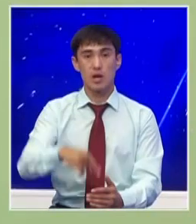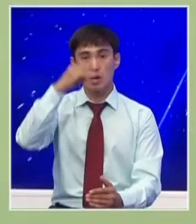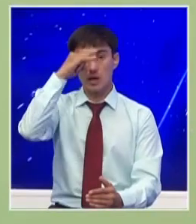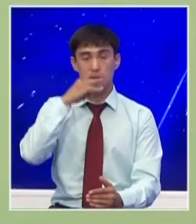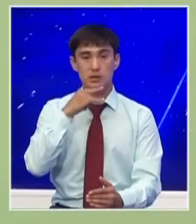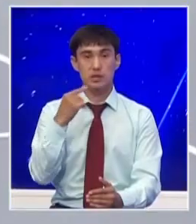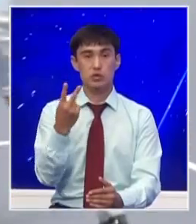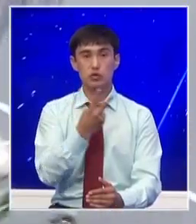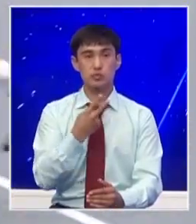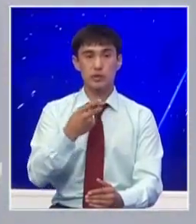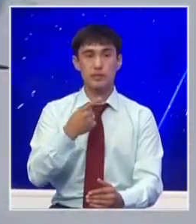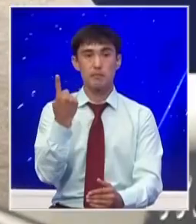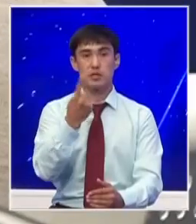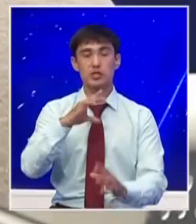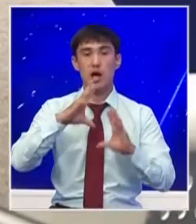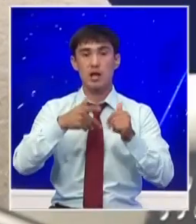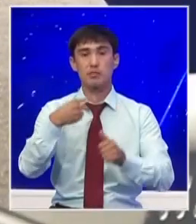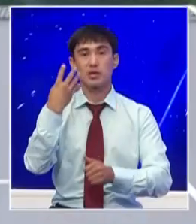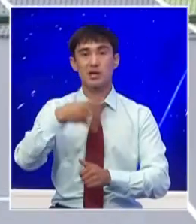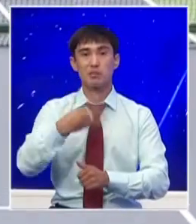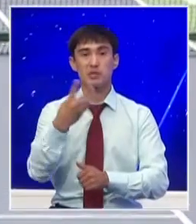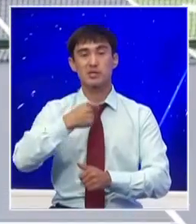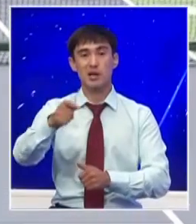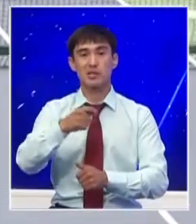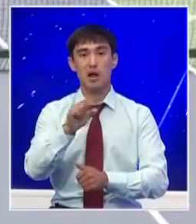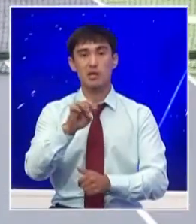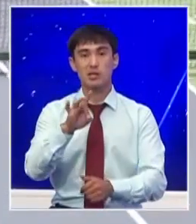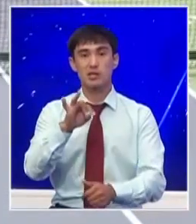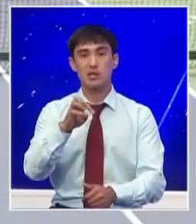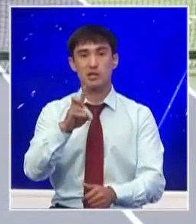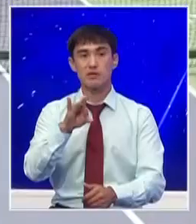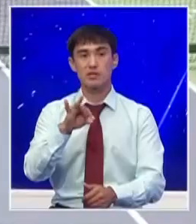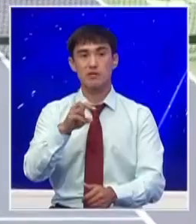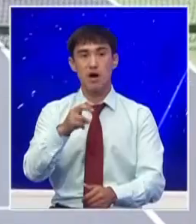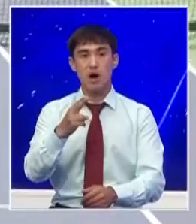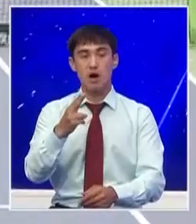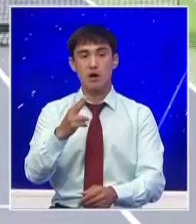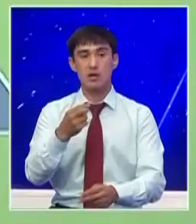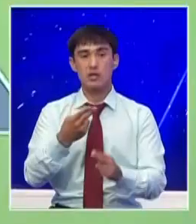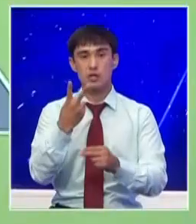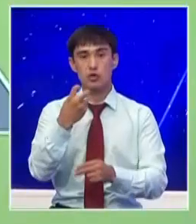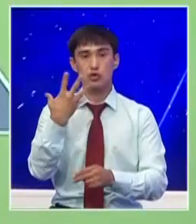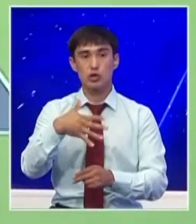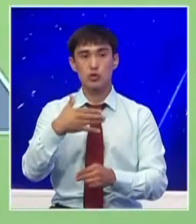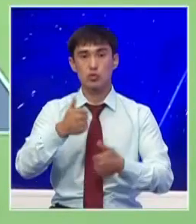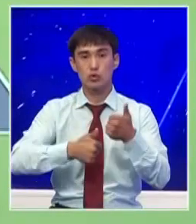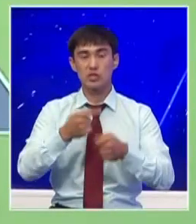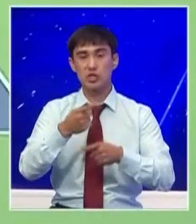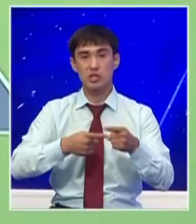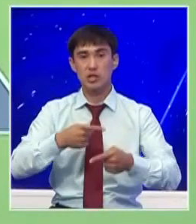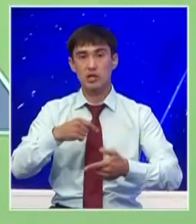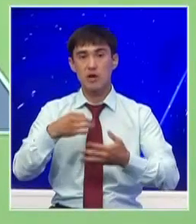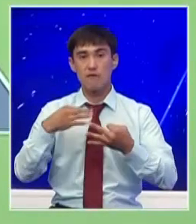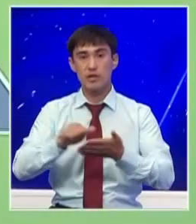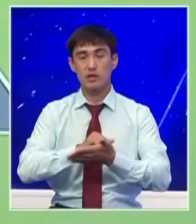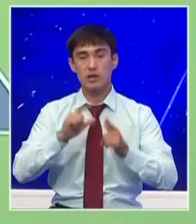Қазақстандық жұптық сындағы бірінші әлемнің 45-ші ракеткасы Александр Недовесов Австрия АТФ 250 турнирінің жартылай финалына жолдама